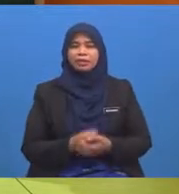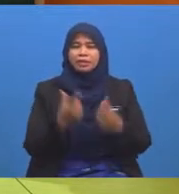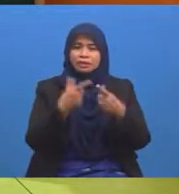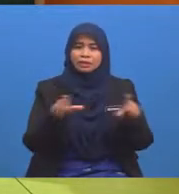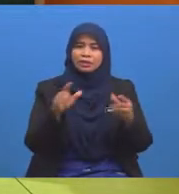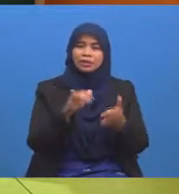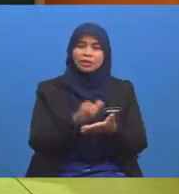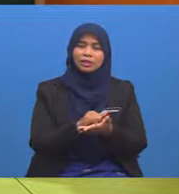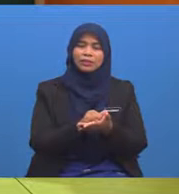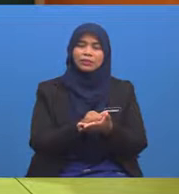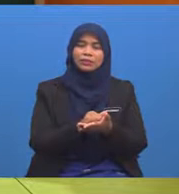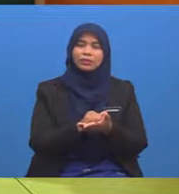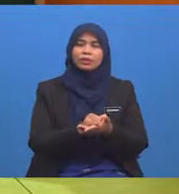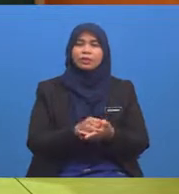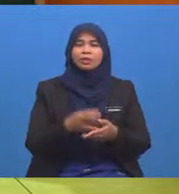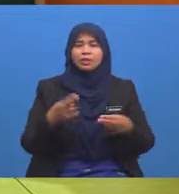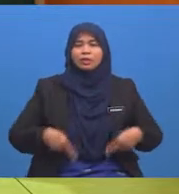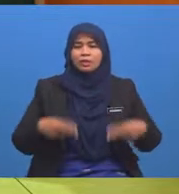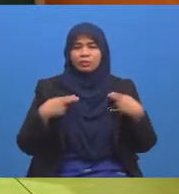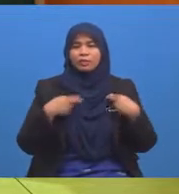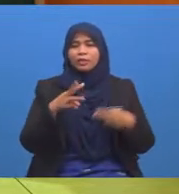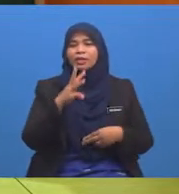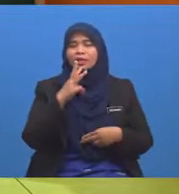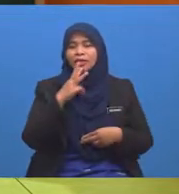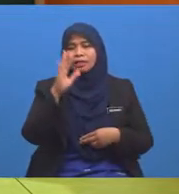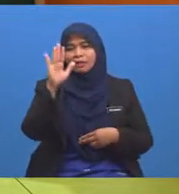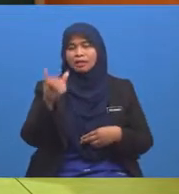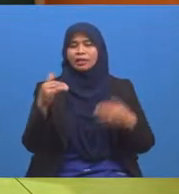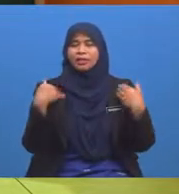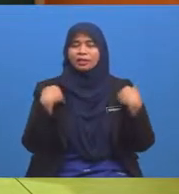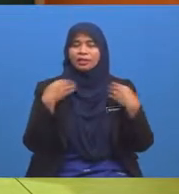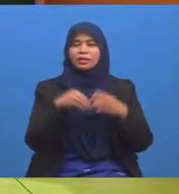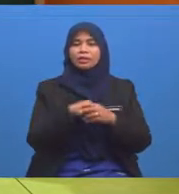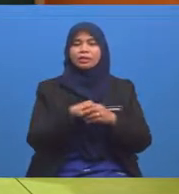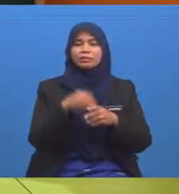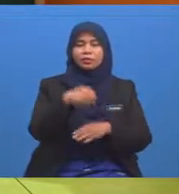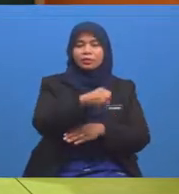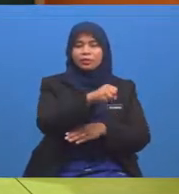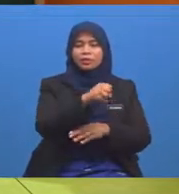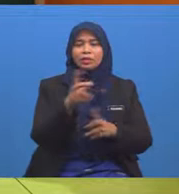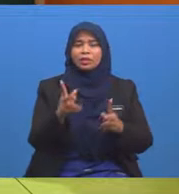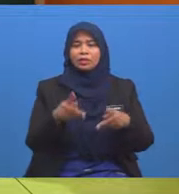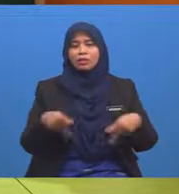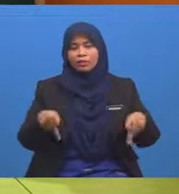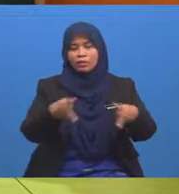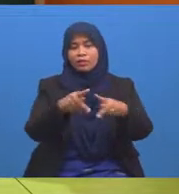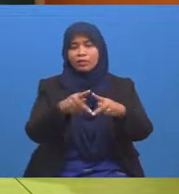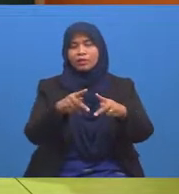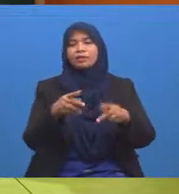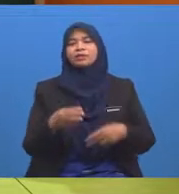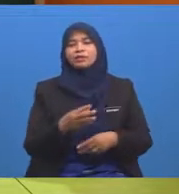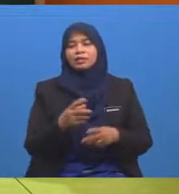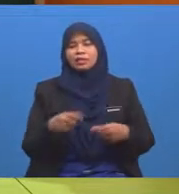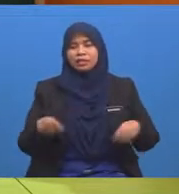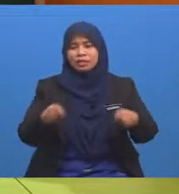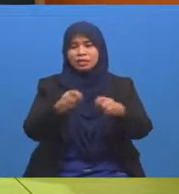Selain itu, hidupan akuatik yang terdapat di sungai, kolam dan tasik akan mati apabila